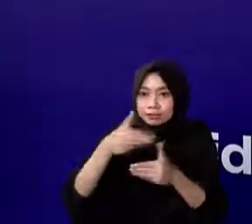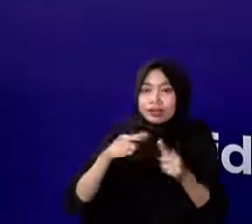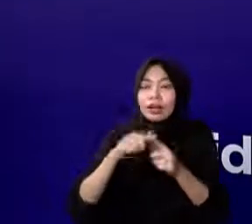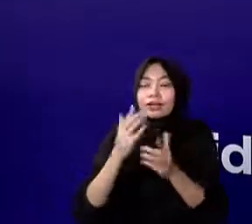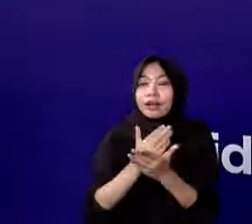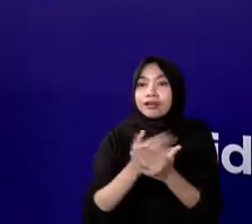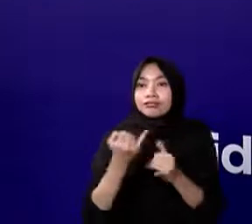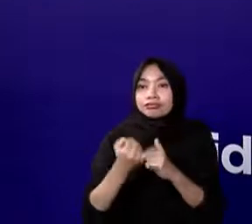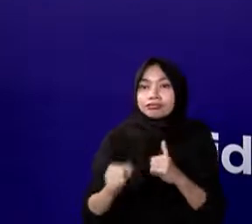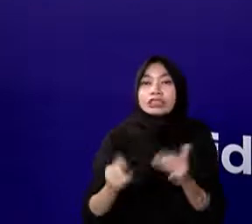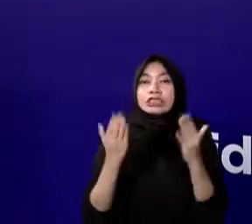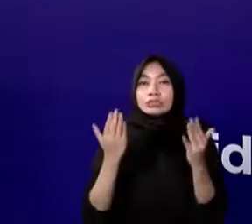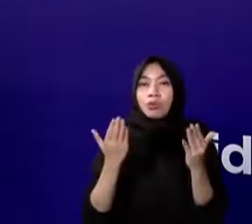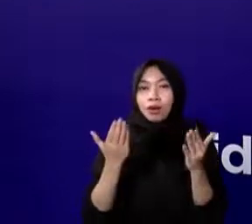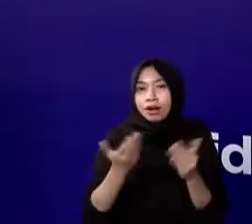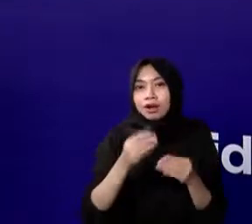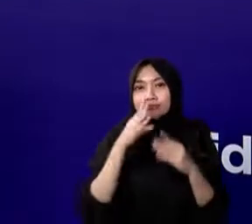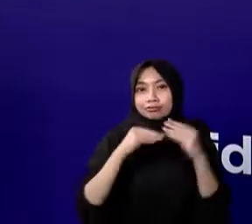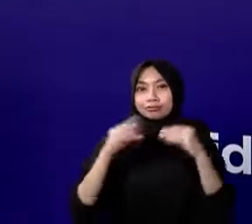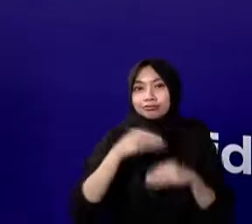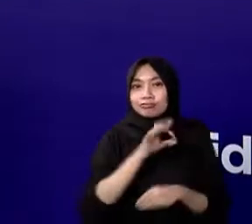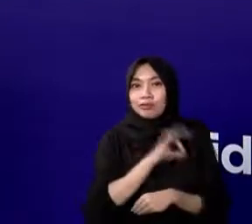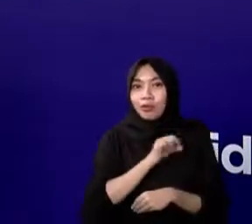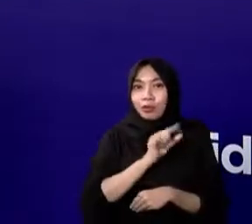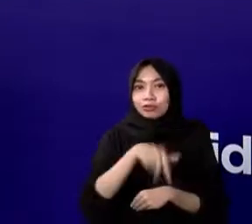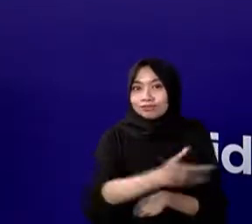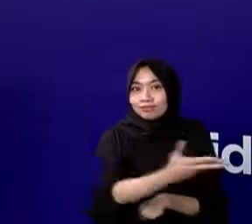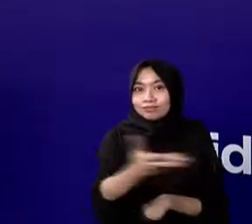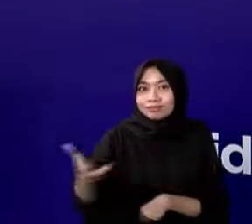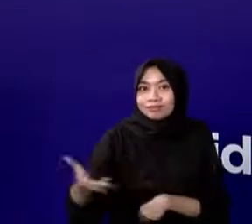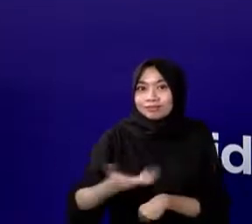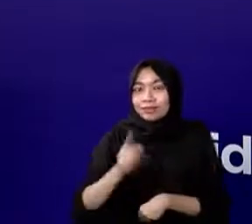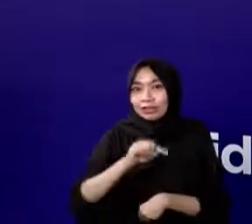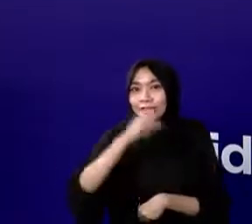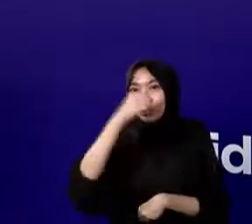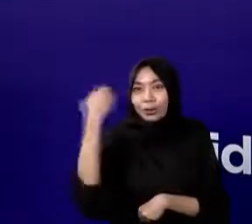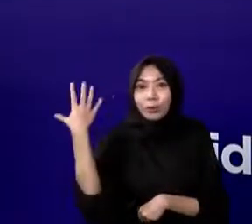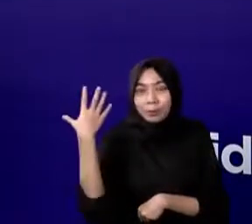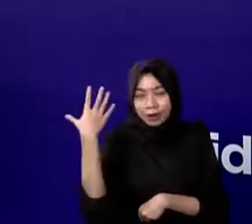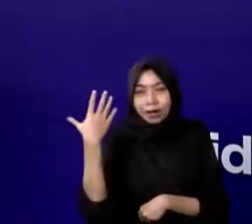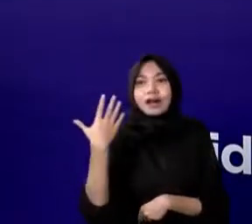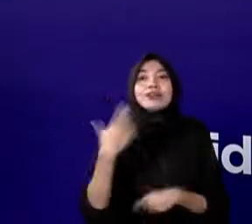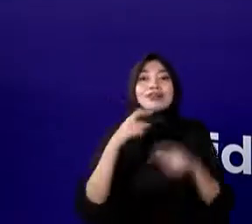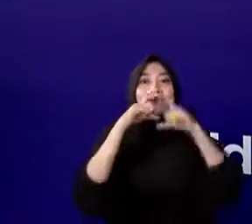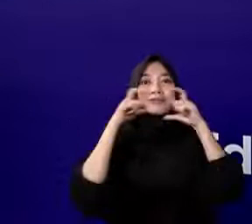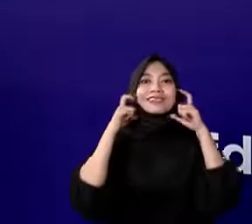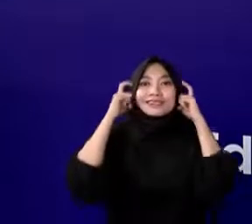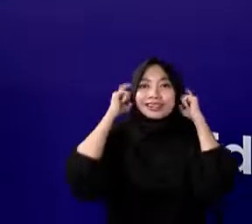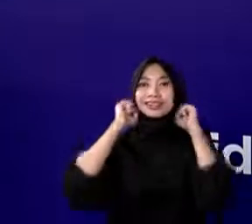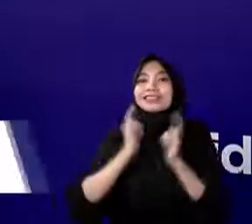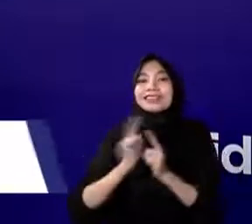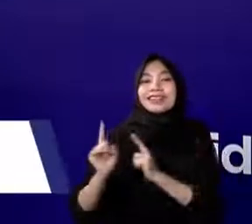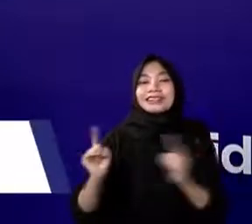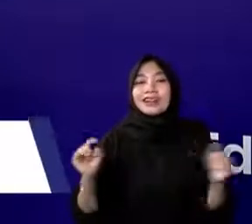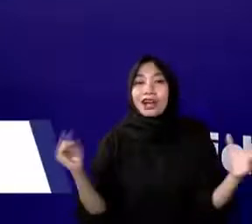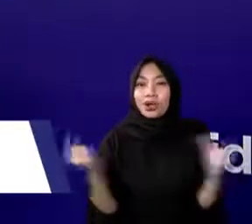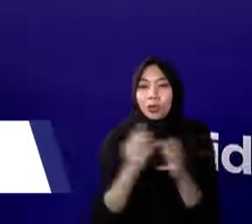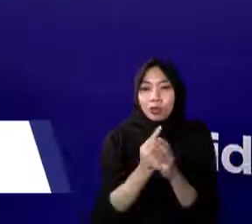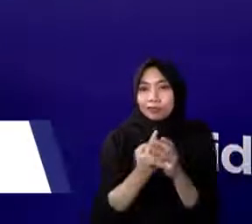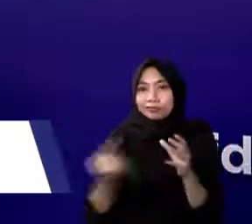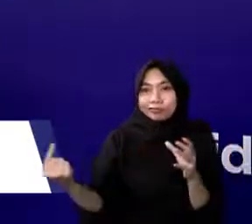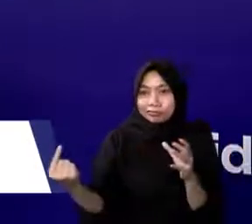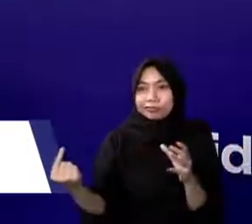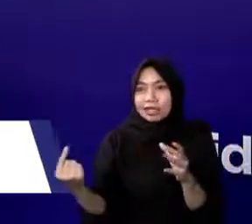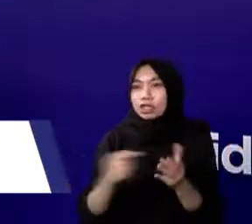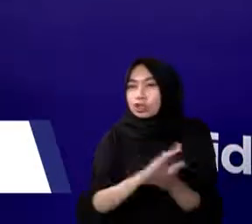penghujung acara. Semoga bincang-bincang kita bermanfaat untuk kita semua. Jangan lupa pemirsa untuk selalu memakai masker, menjaga jarak dan menghindari